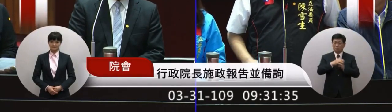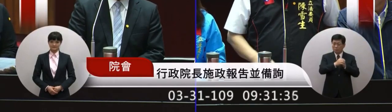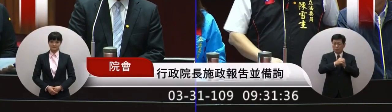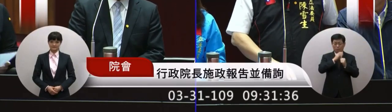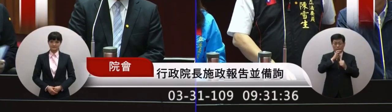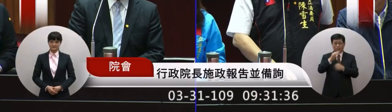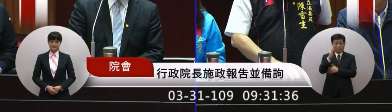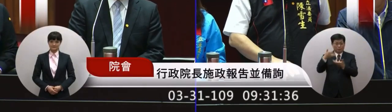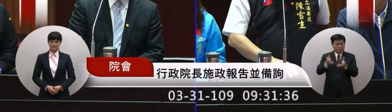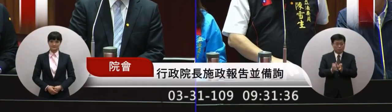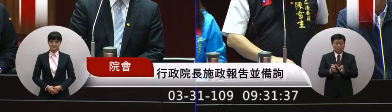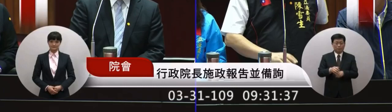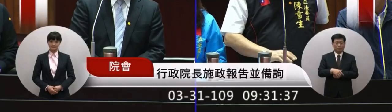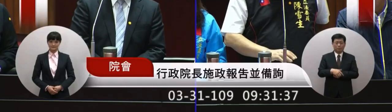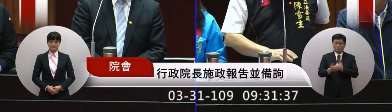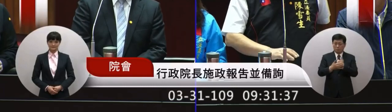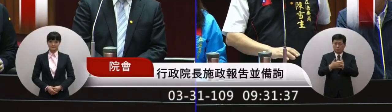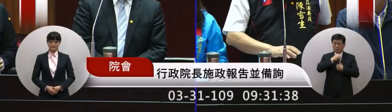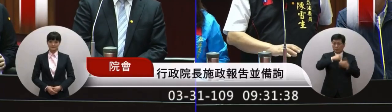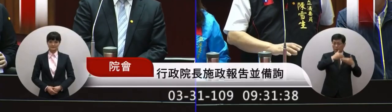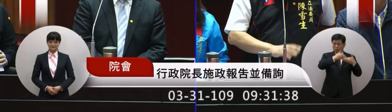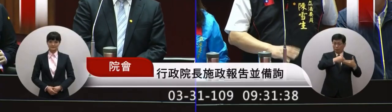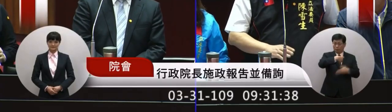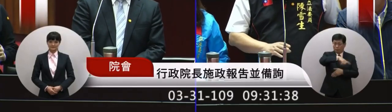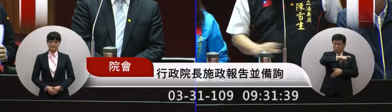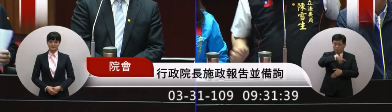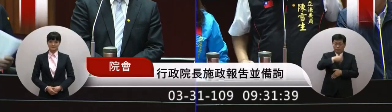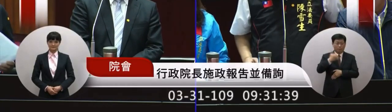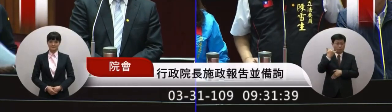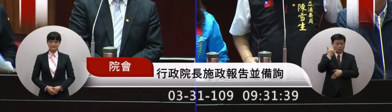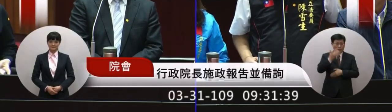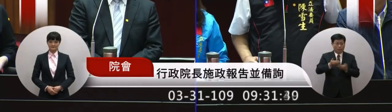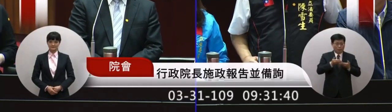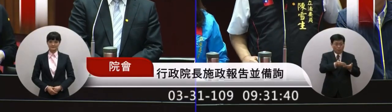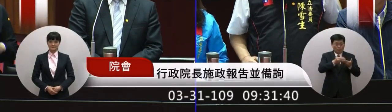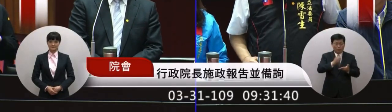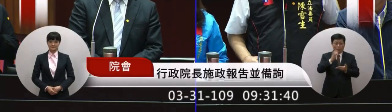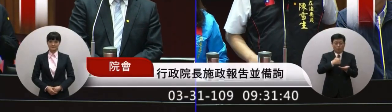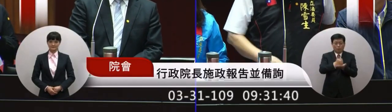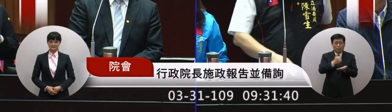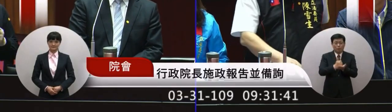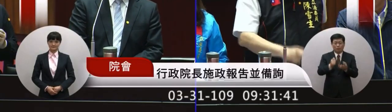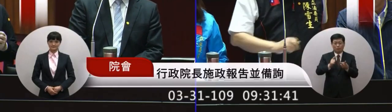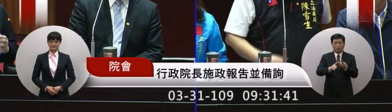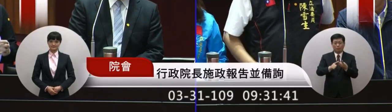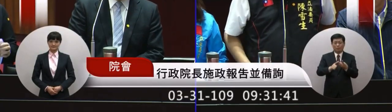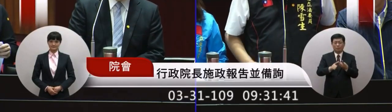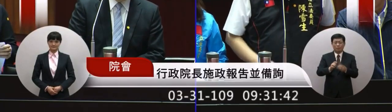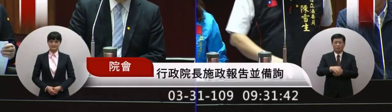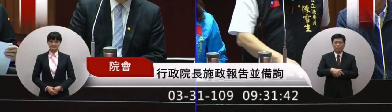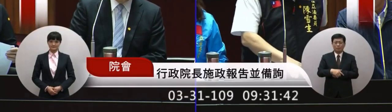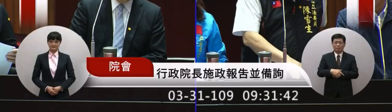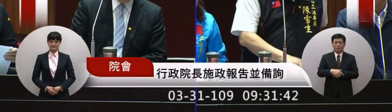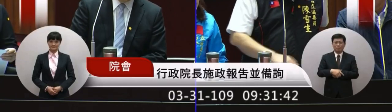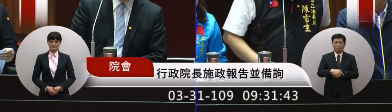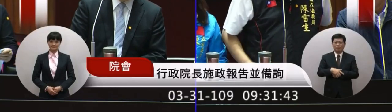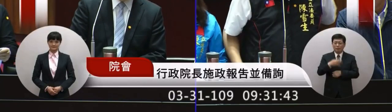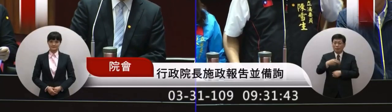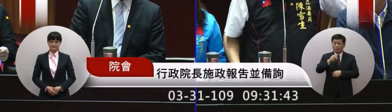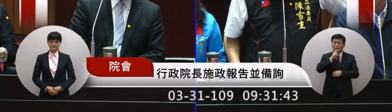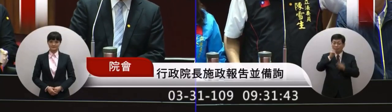哈、哦、做这个两岸海运的快递了哈、哦、还有电